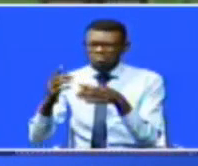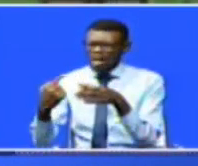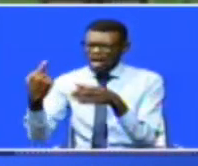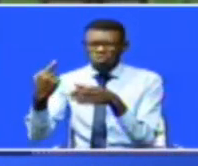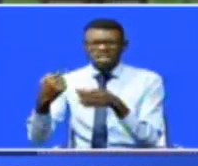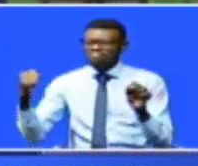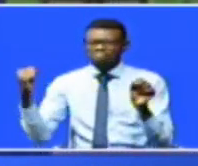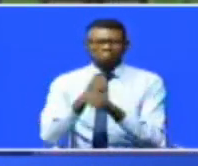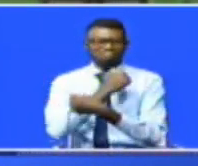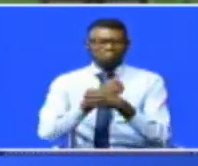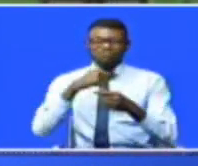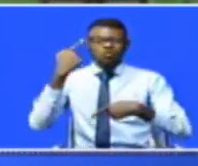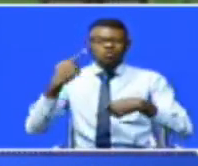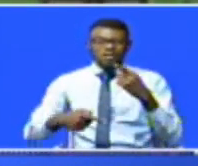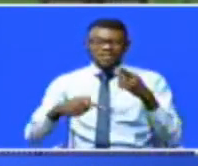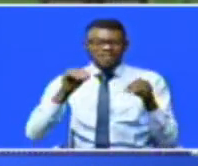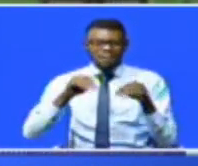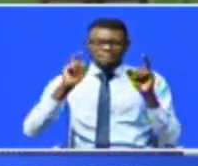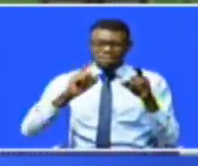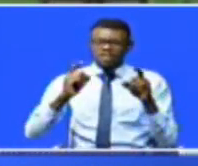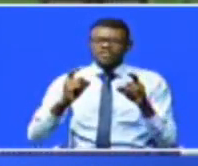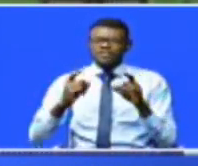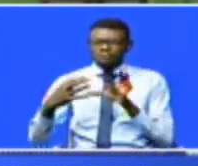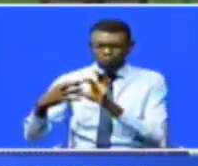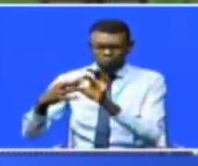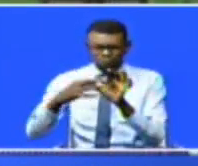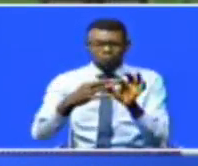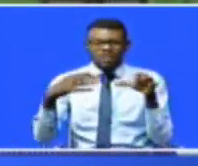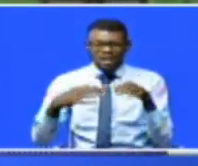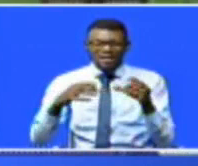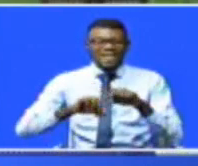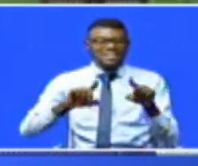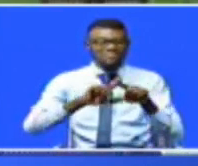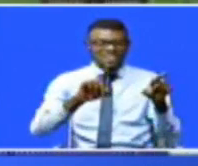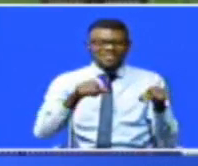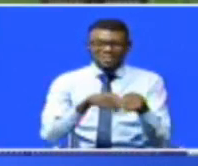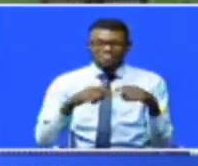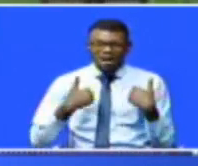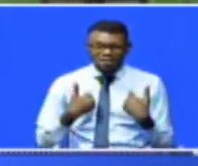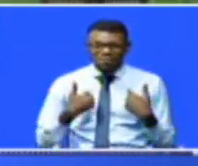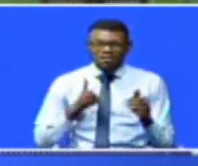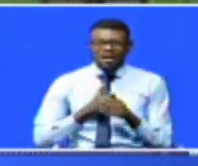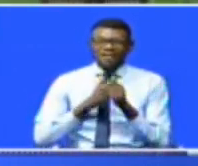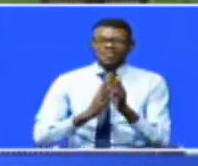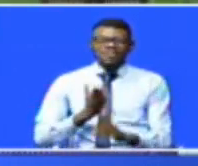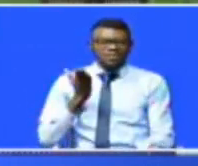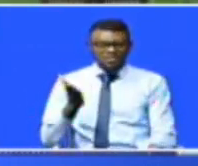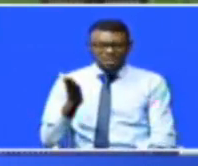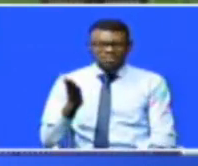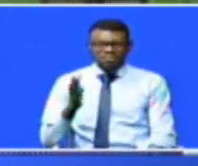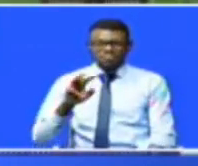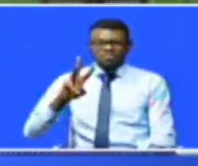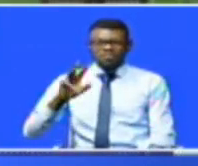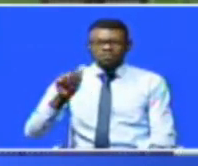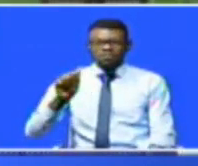kutua urais wa taifa hili. Bila shaka kuna viongozi wengine akiwemo Wafula wa Munyinyi ambaye ni kinara wa chama